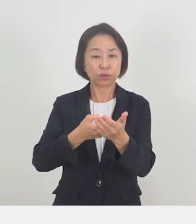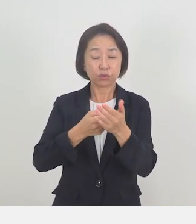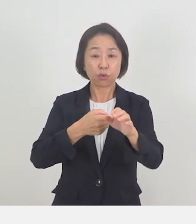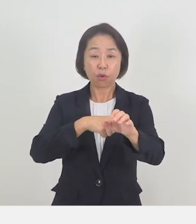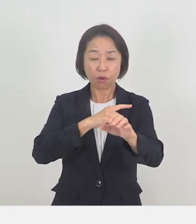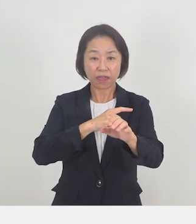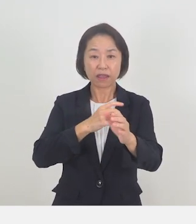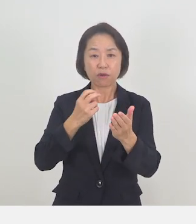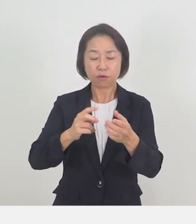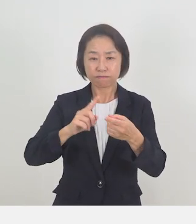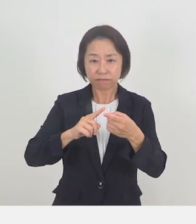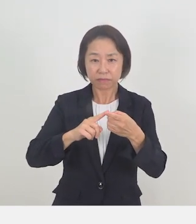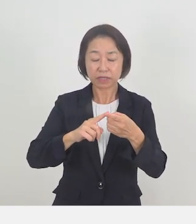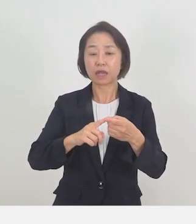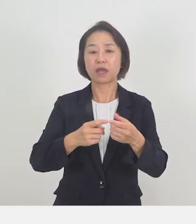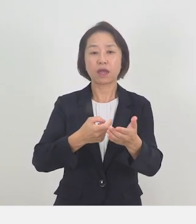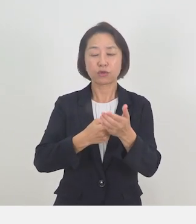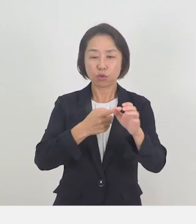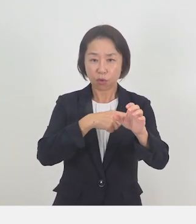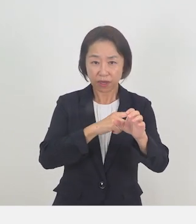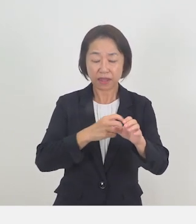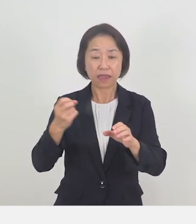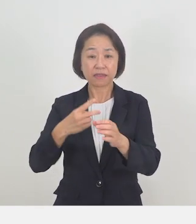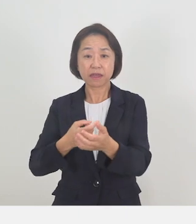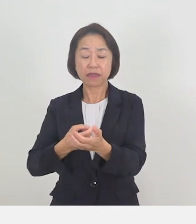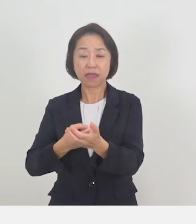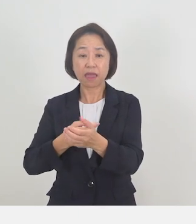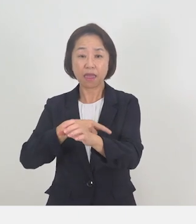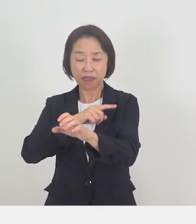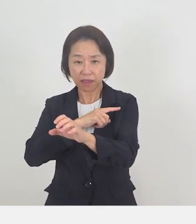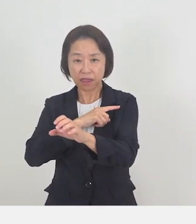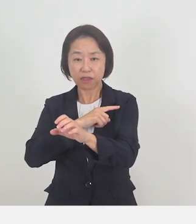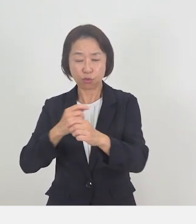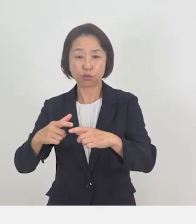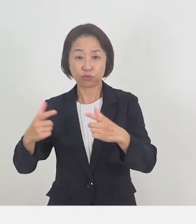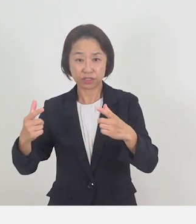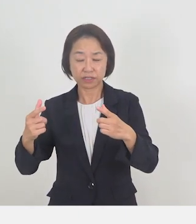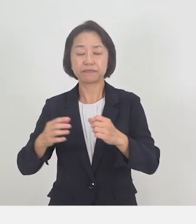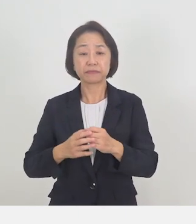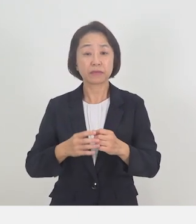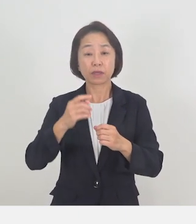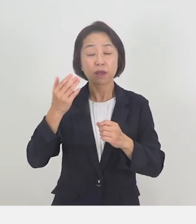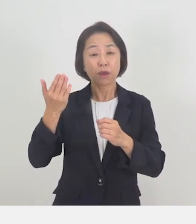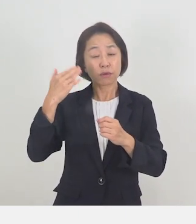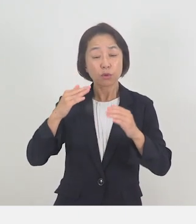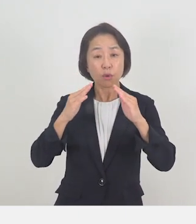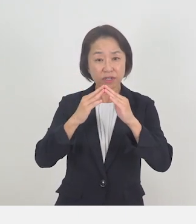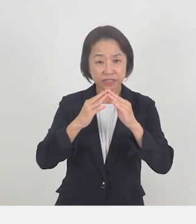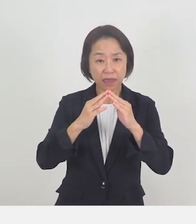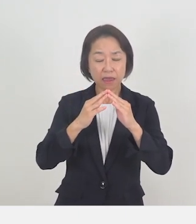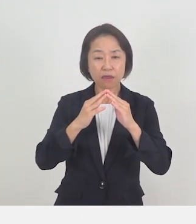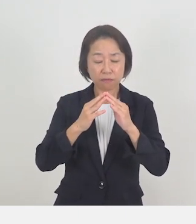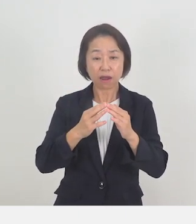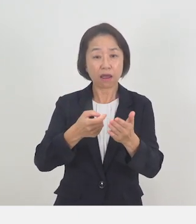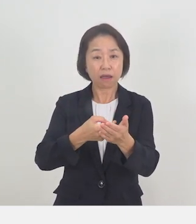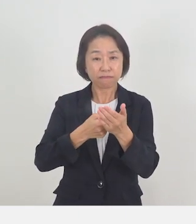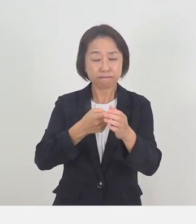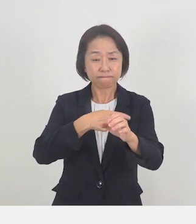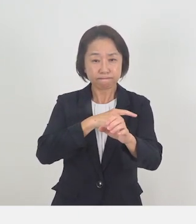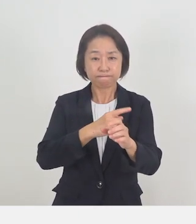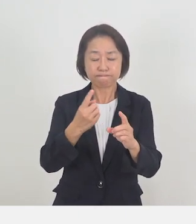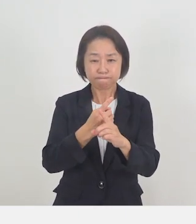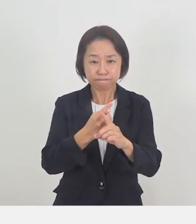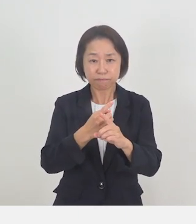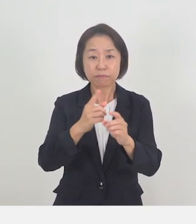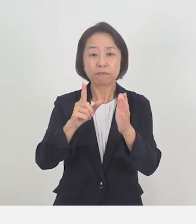エネ利用を促進既存住宅について省エネ回収に対する支援サエ利用設備の導入促進などに